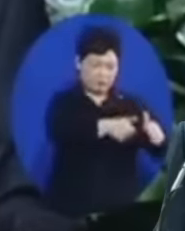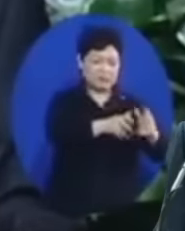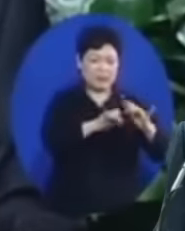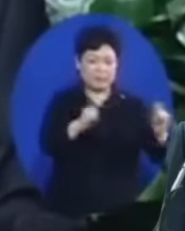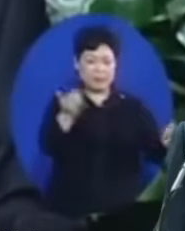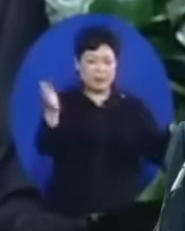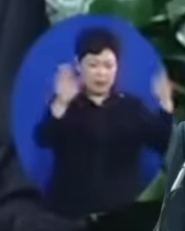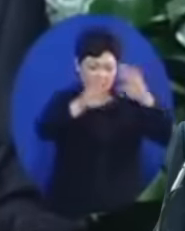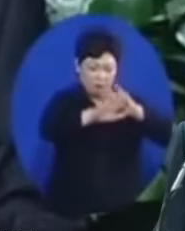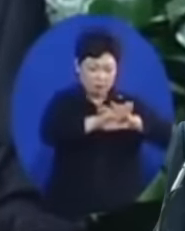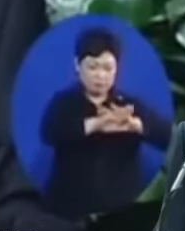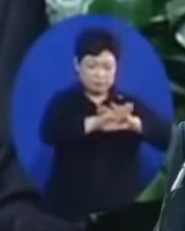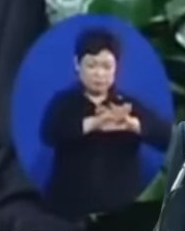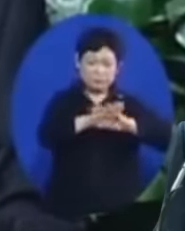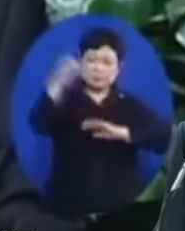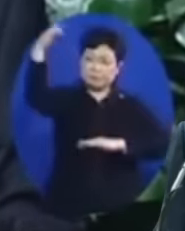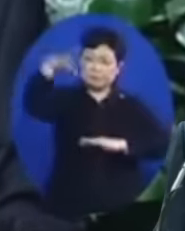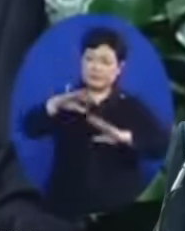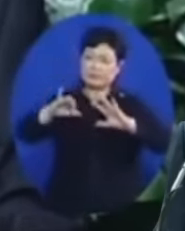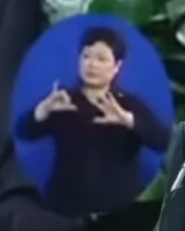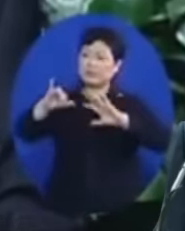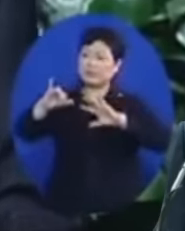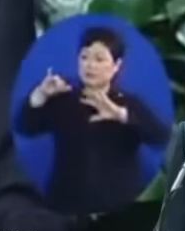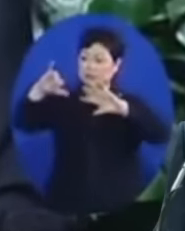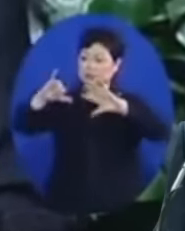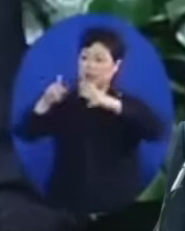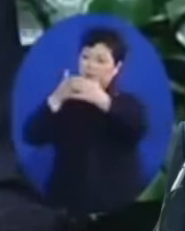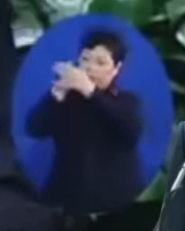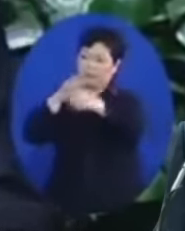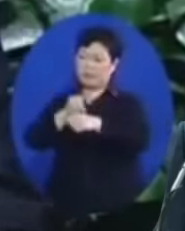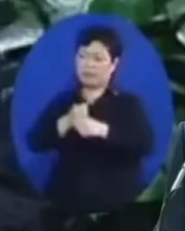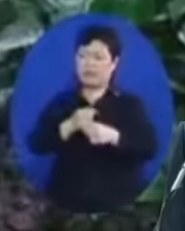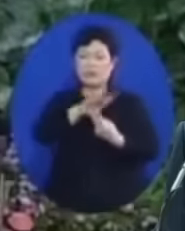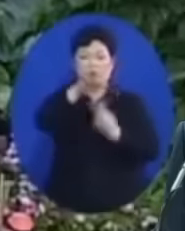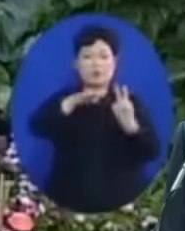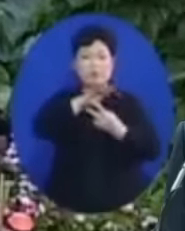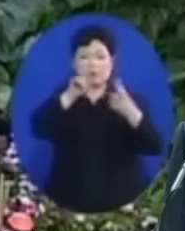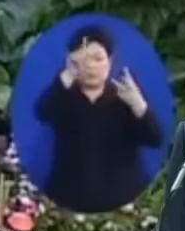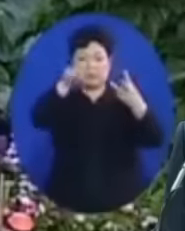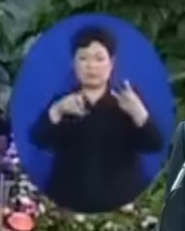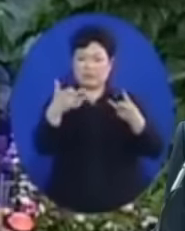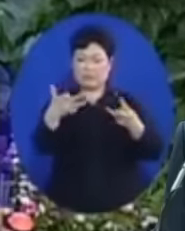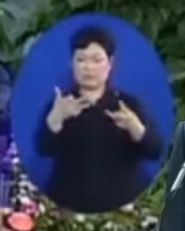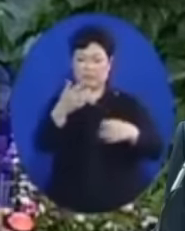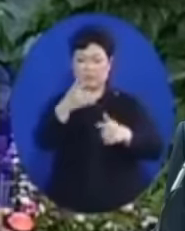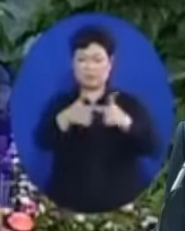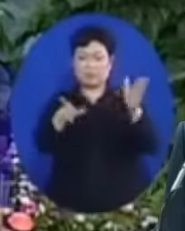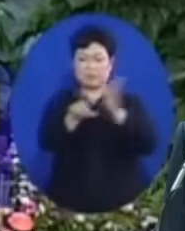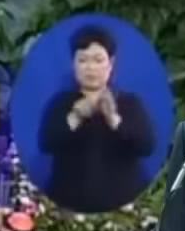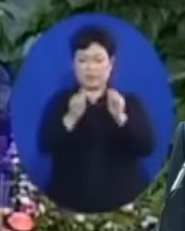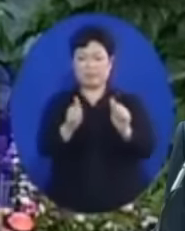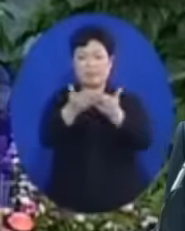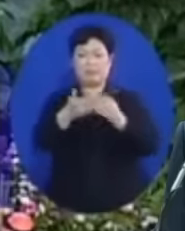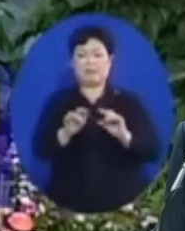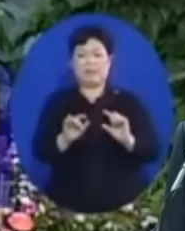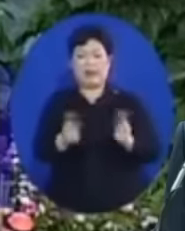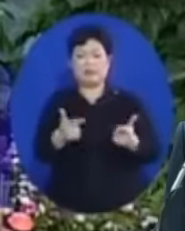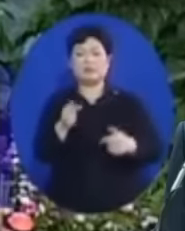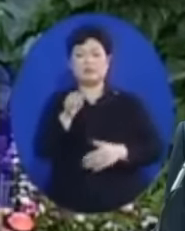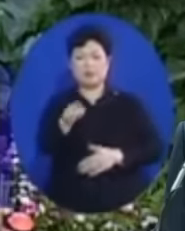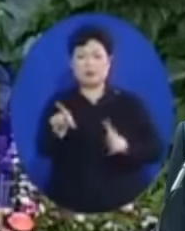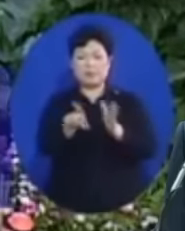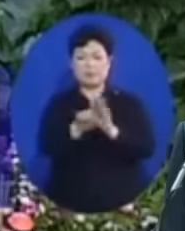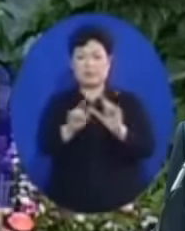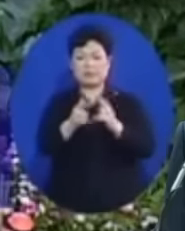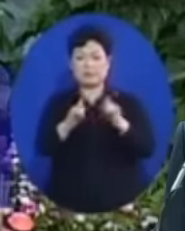사람은 빛의 세계로 들어가지 못하는 것입니다. 요한복음 3장 18절로 19절에 그를 믿는 자는 심판을 받지 아니하는 것이요